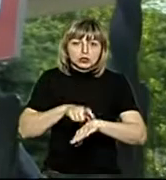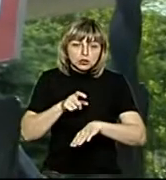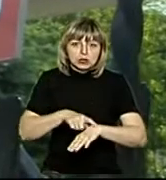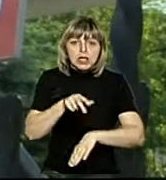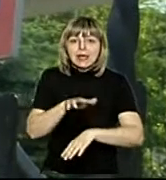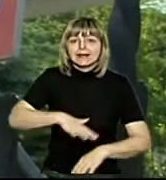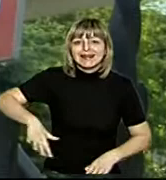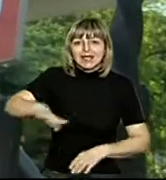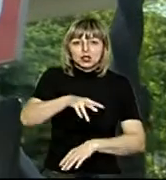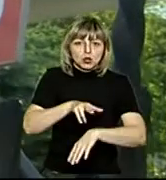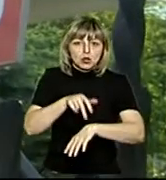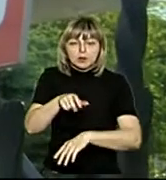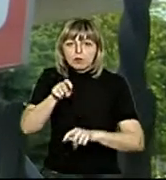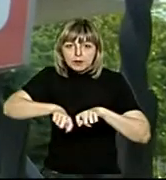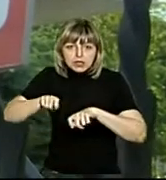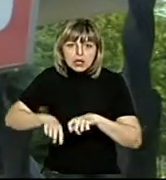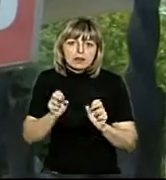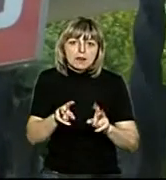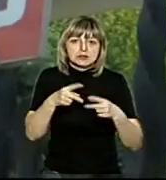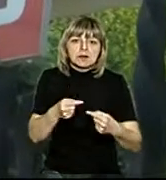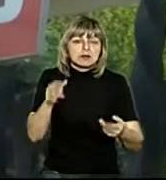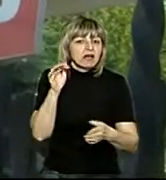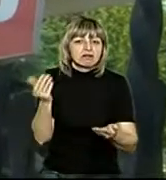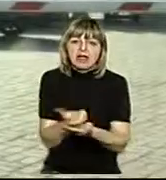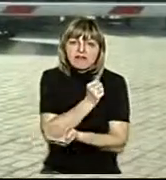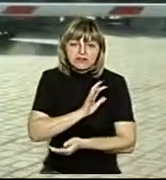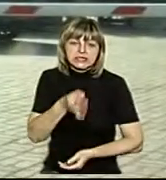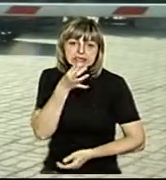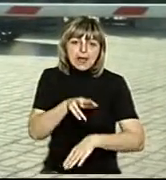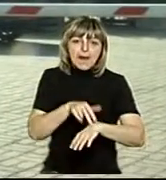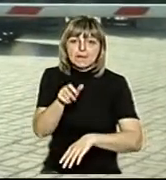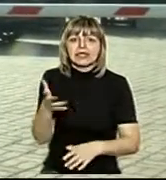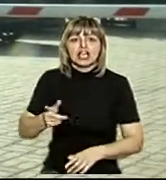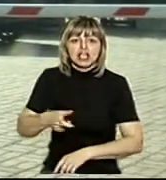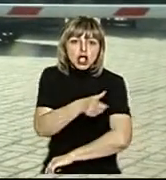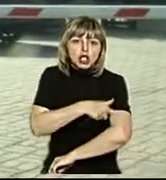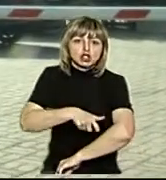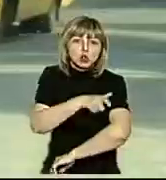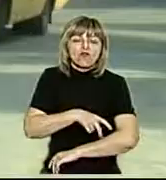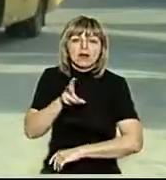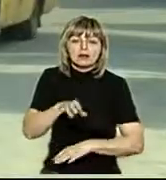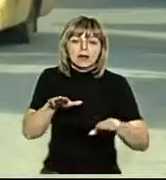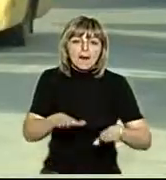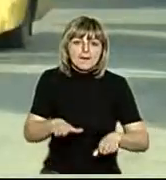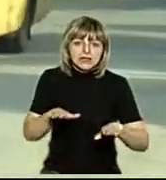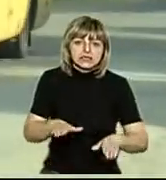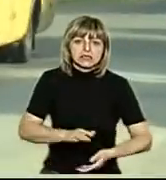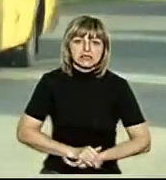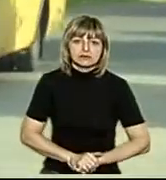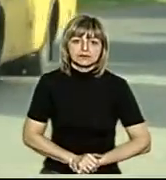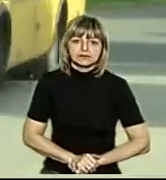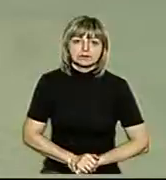правоохоронці оглянули. Небезпечних предметів не виявили, сказали поліцейські, які чергували на місці.